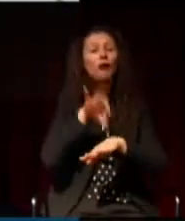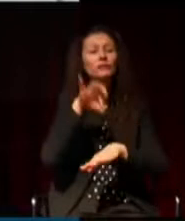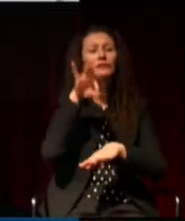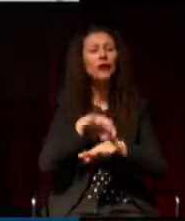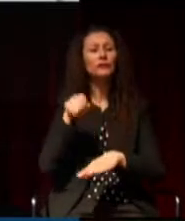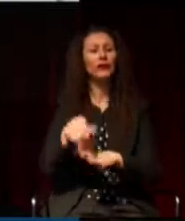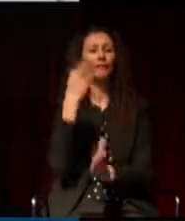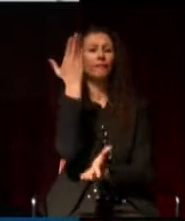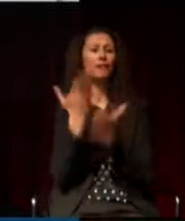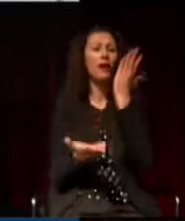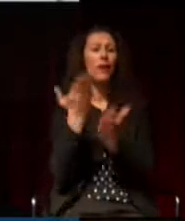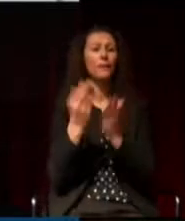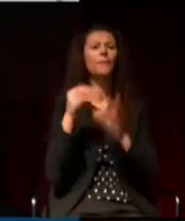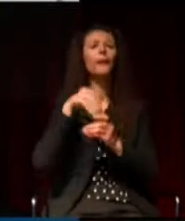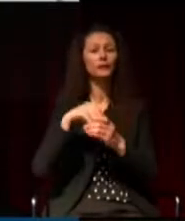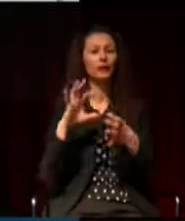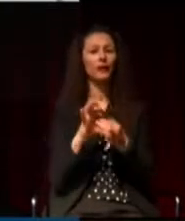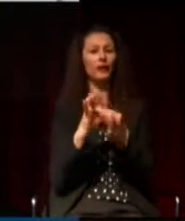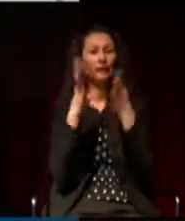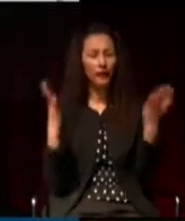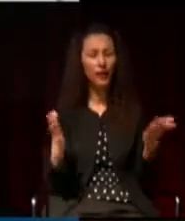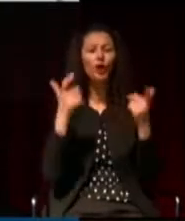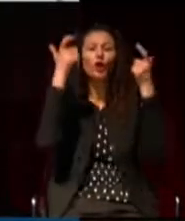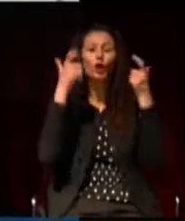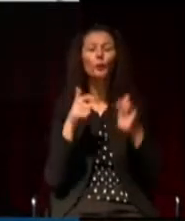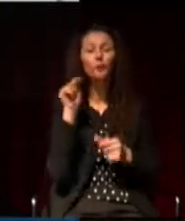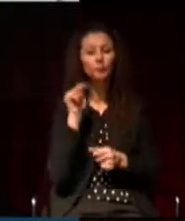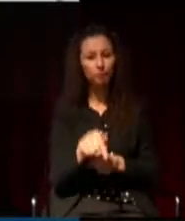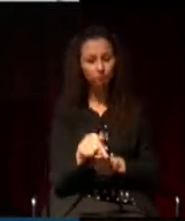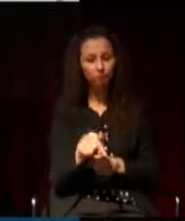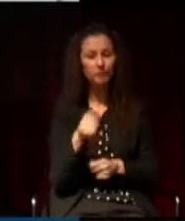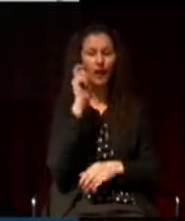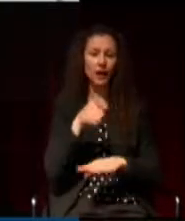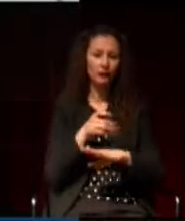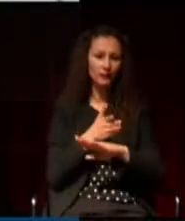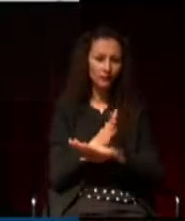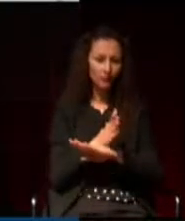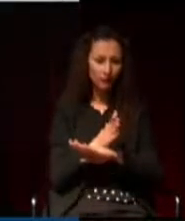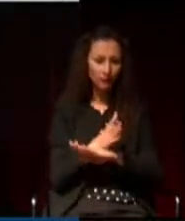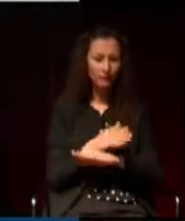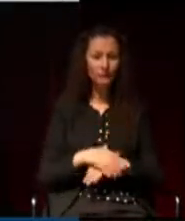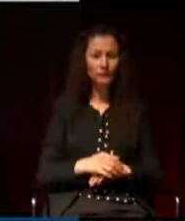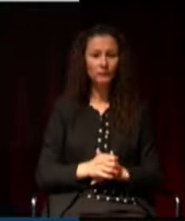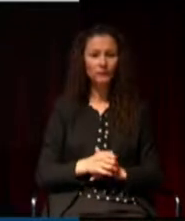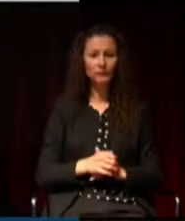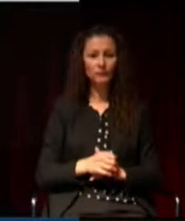hassasiyetle bunların değerlendirilebileceği ile ilgili hüküm aslında bu da.